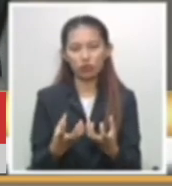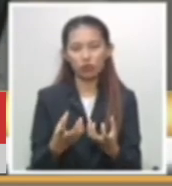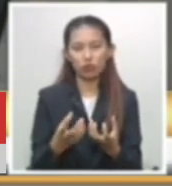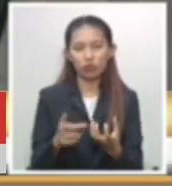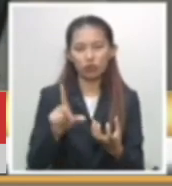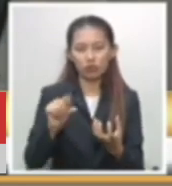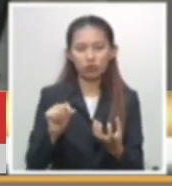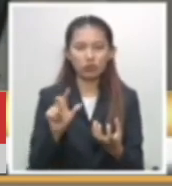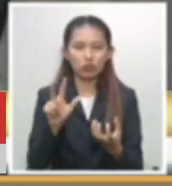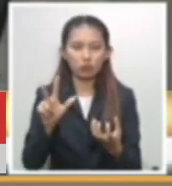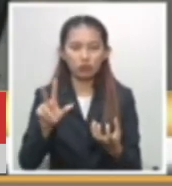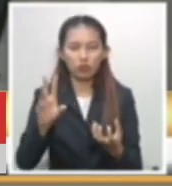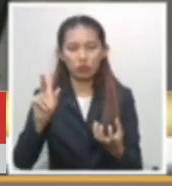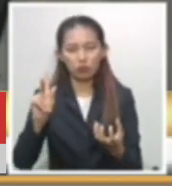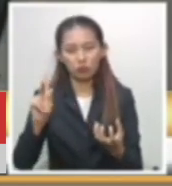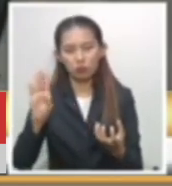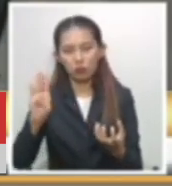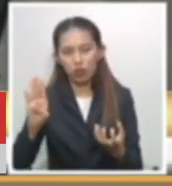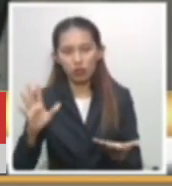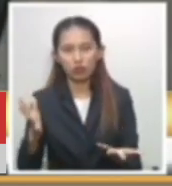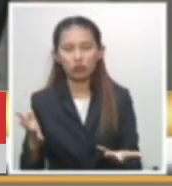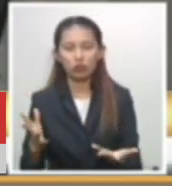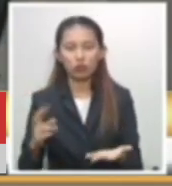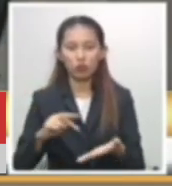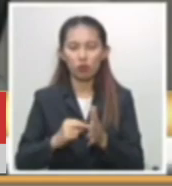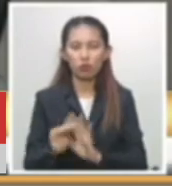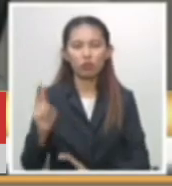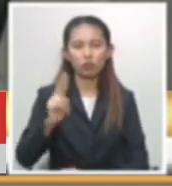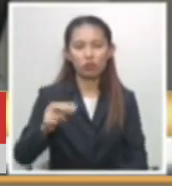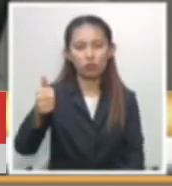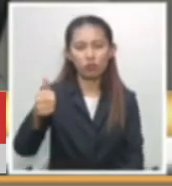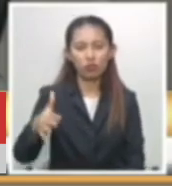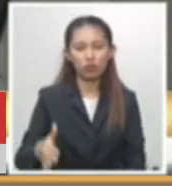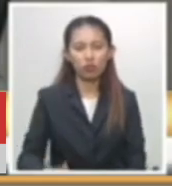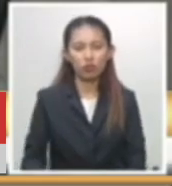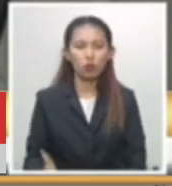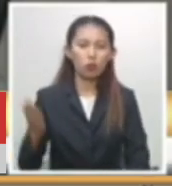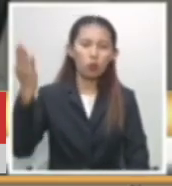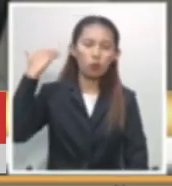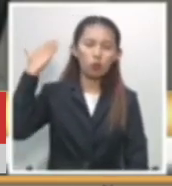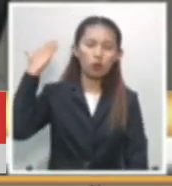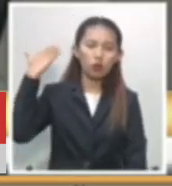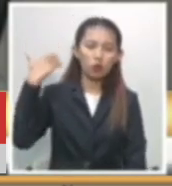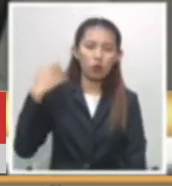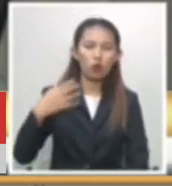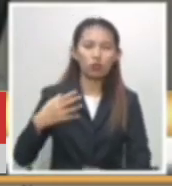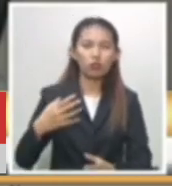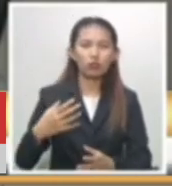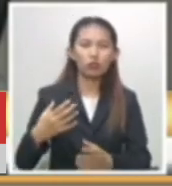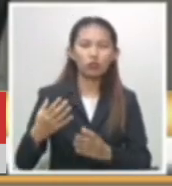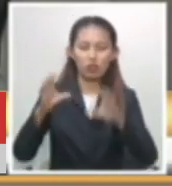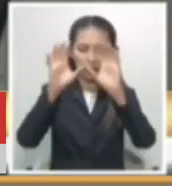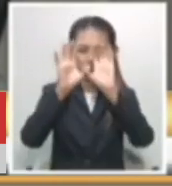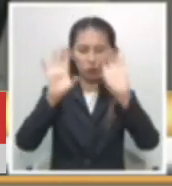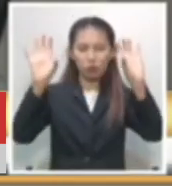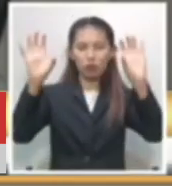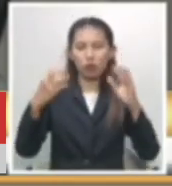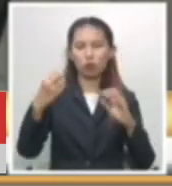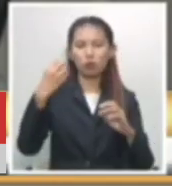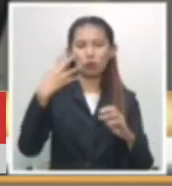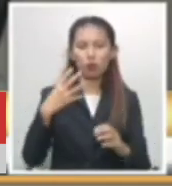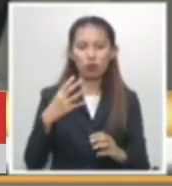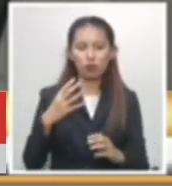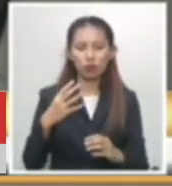าทใช้ไม่ได้ครับใช้ได้ยังไงครับก่อนรัฐบาลนี้ตอนหาเสียงผมยังจำได้ชาวบ้านผมขายกิโล